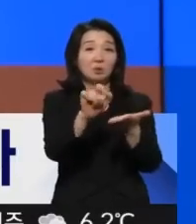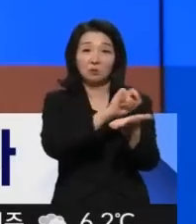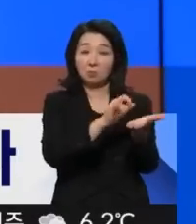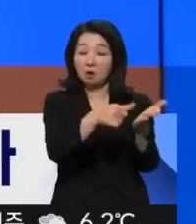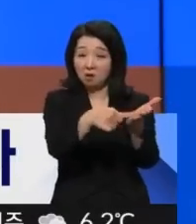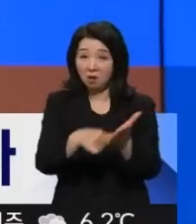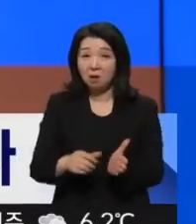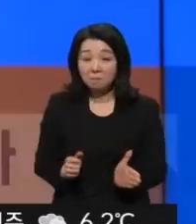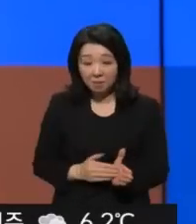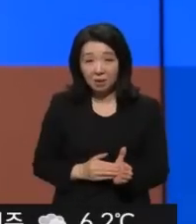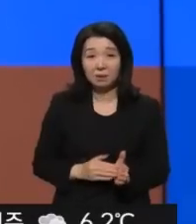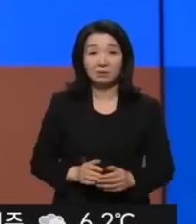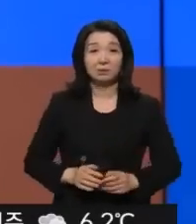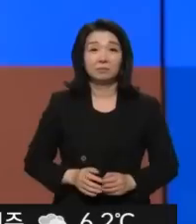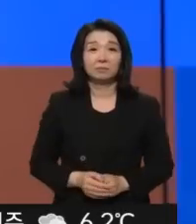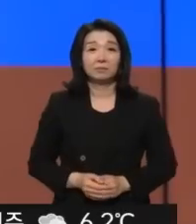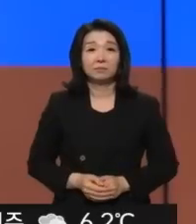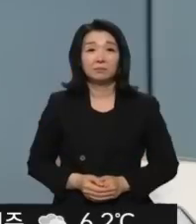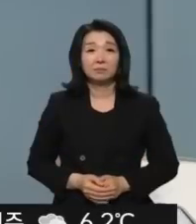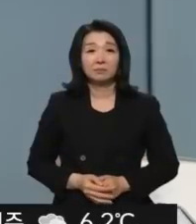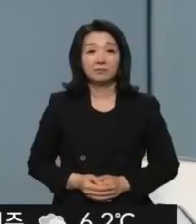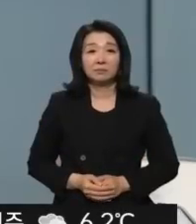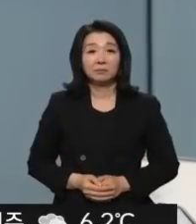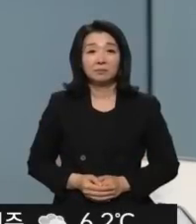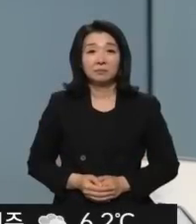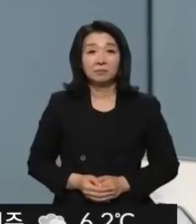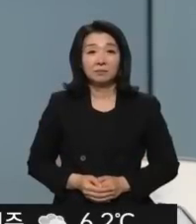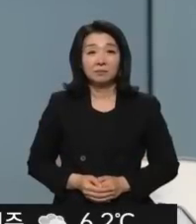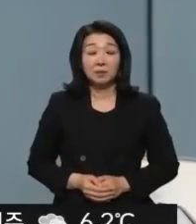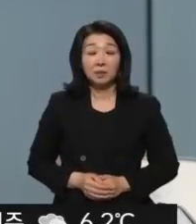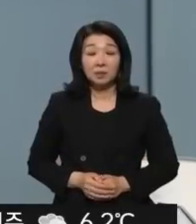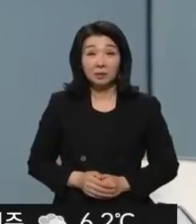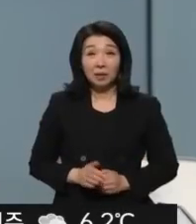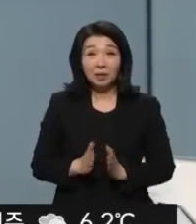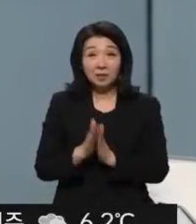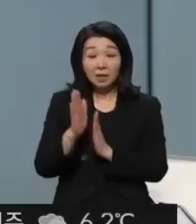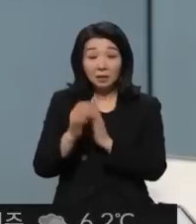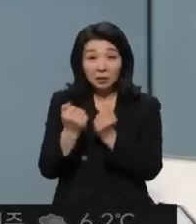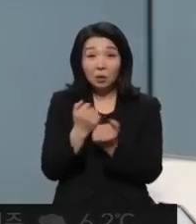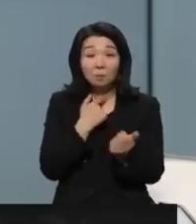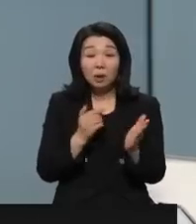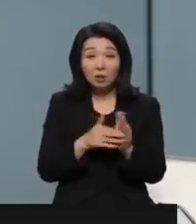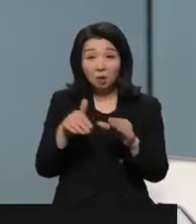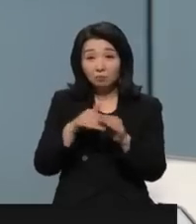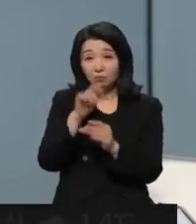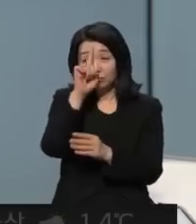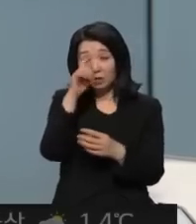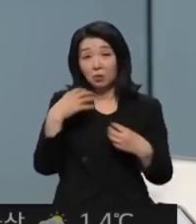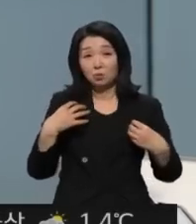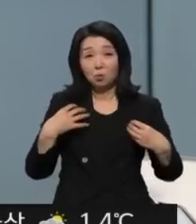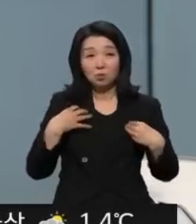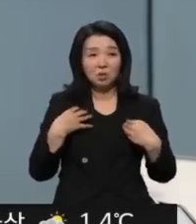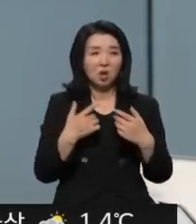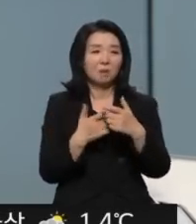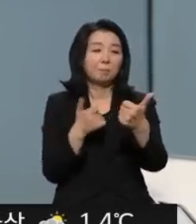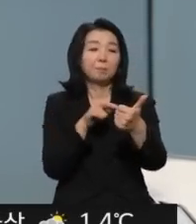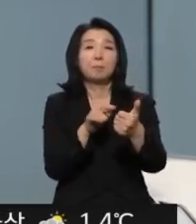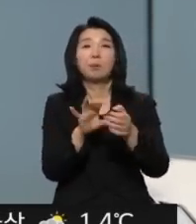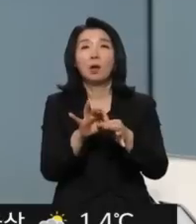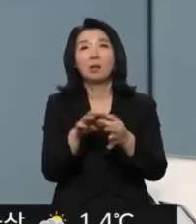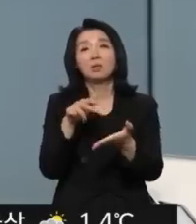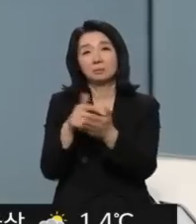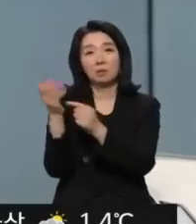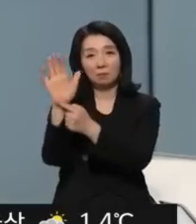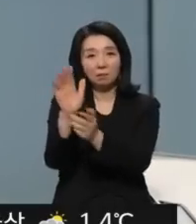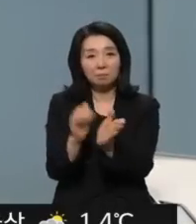등 깊이 관여했다고 보고 있습니다. 네, 앞서 시작할 때 제가 속보로 전했던 내용이죠. 문재인 전 대통령이 서해 피격 사건 관련해서 첫 입장문을